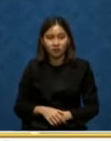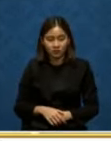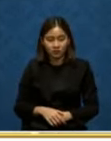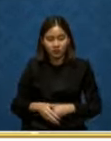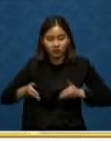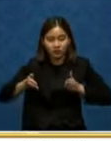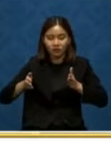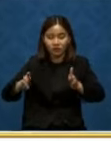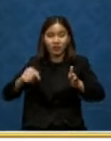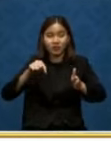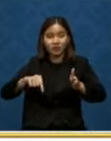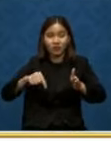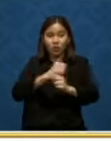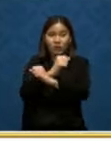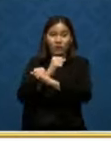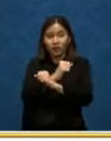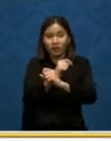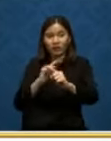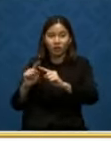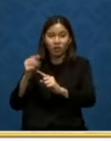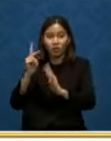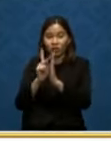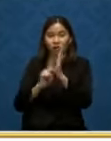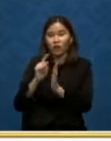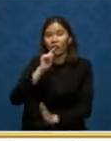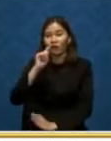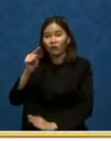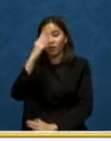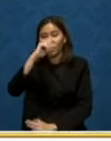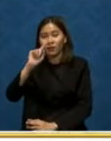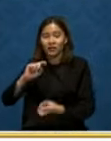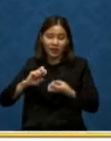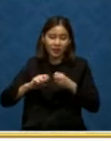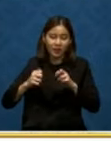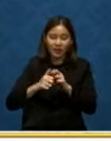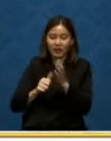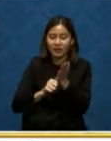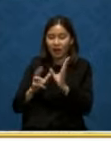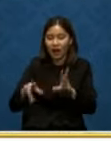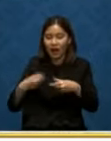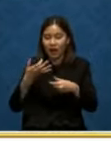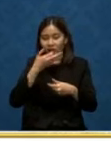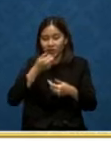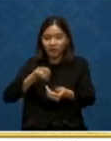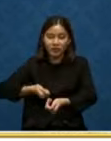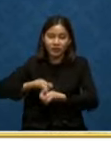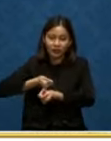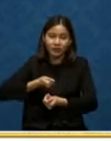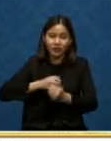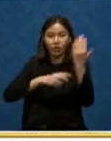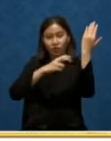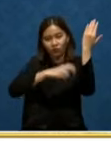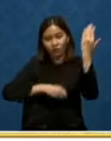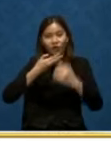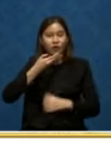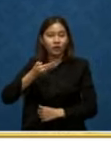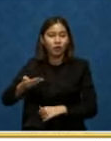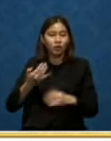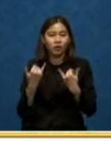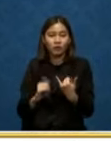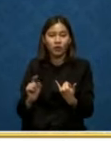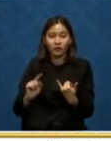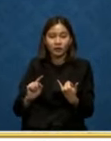จราจรเคยโดนคดีความนะครับเพื่อในการแก้ไขปัญหาให้กับพี่น้องชาวสวนยางสวนปาล์มมาตลอดเวลาตอนนี้